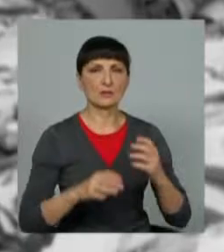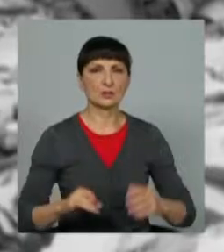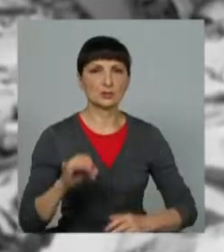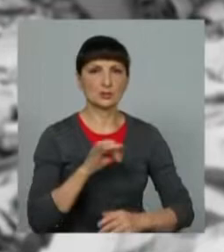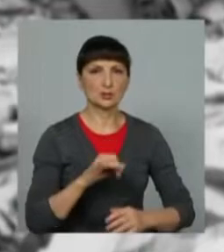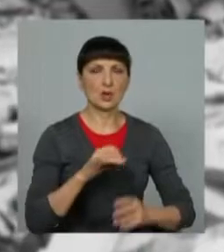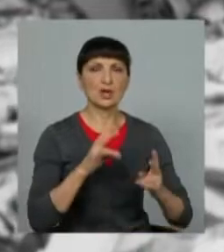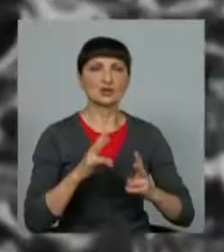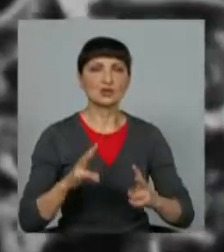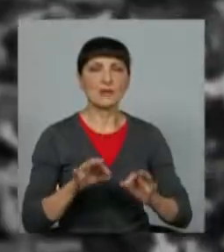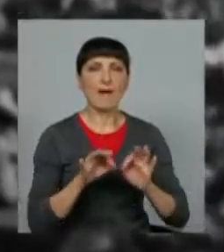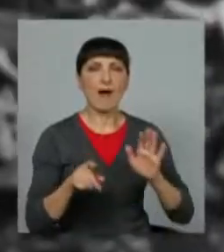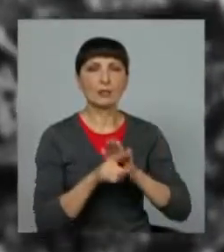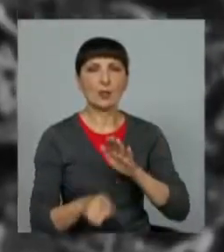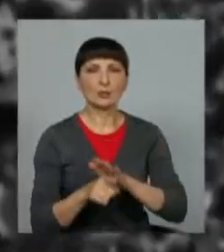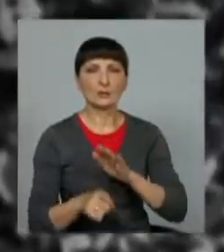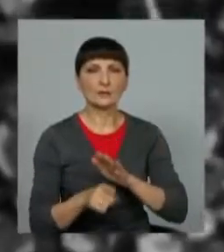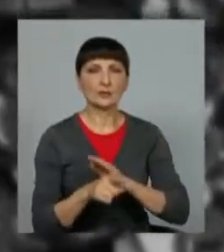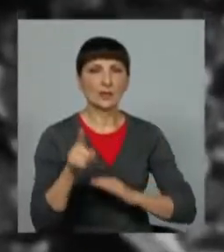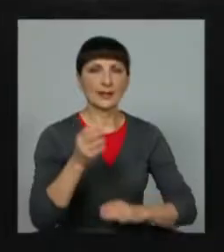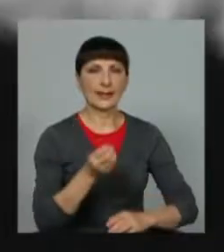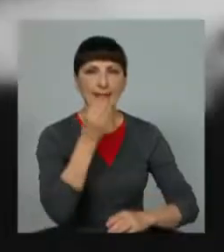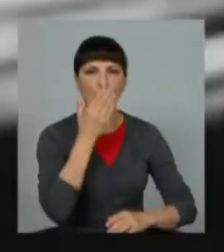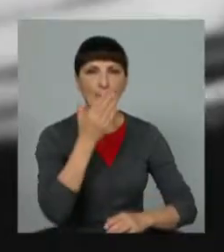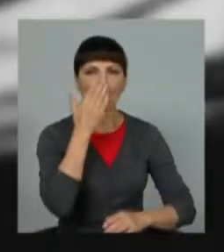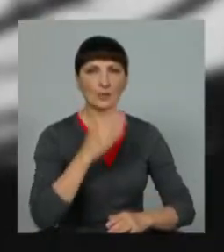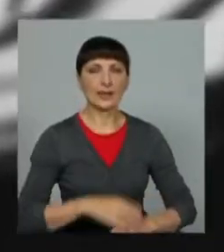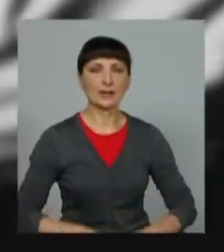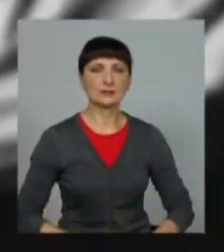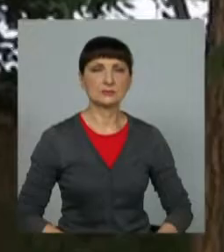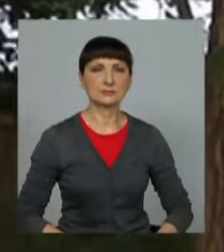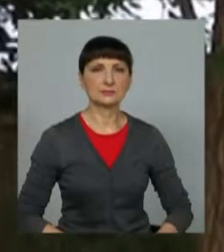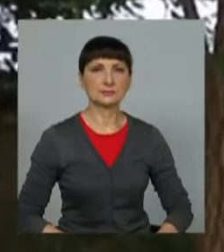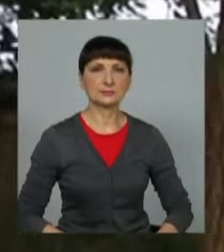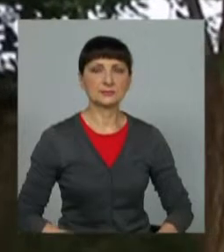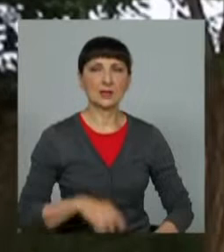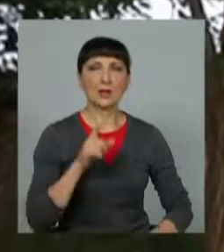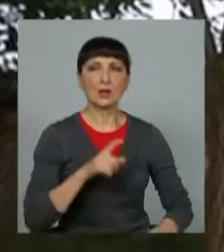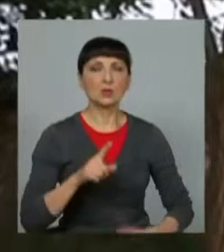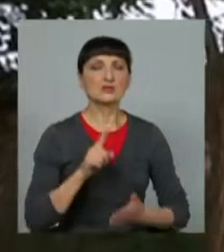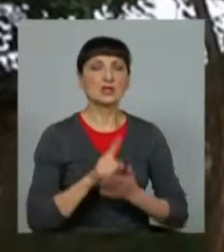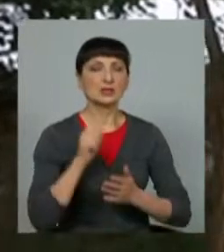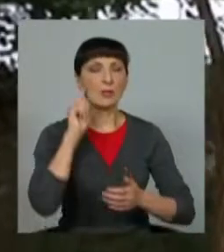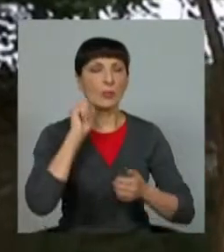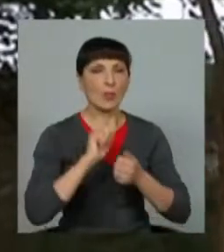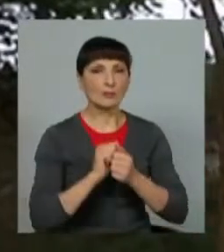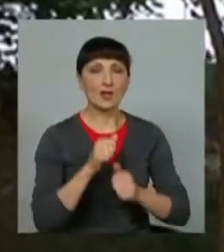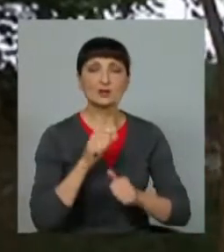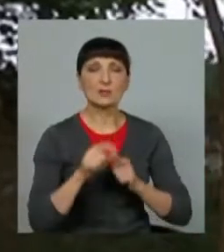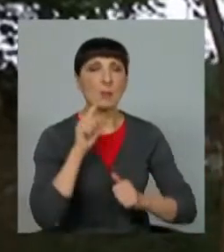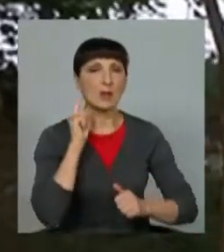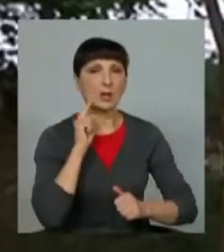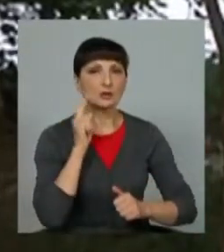О жертвах атомной бомбардировки Нагасаки в сюжете нашего корреспондента. Люди должны помнить, особенно молодежь, о